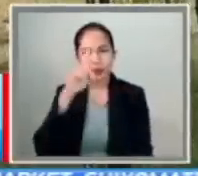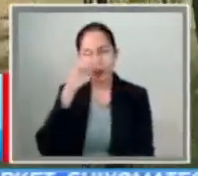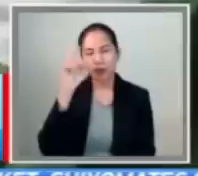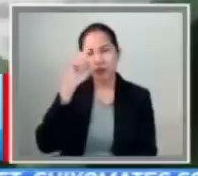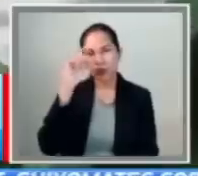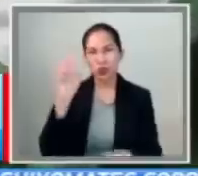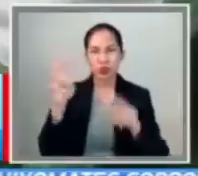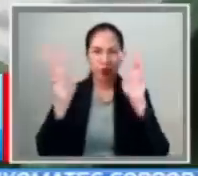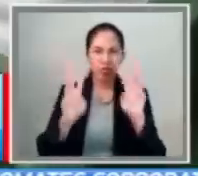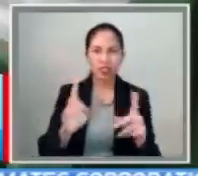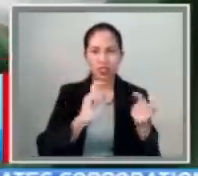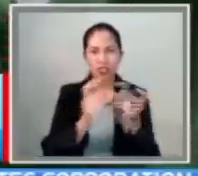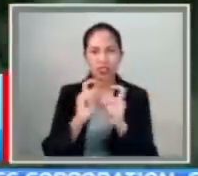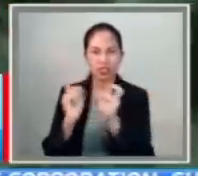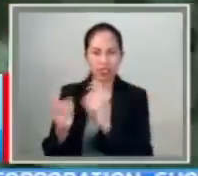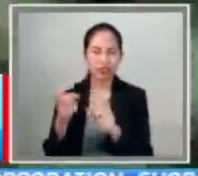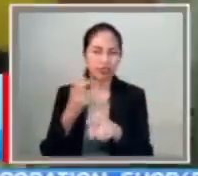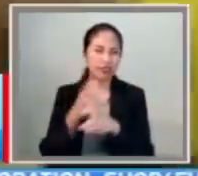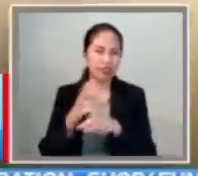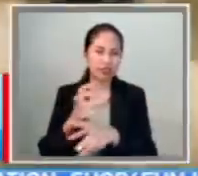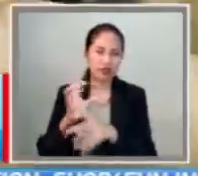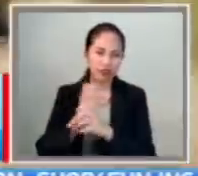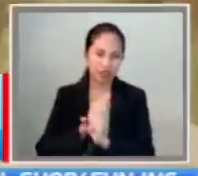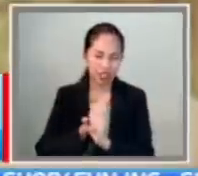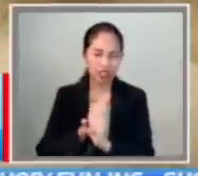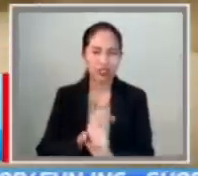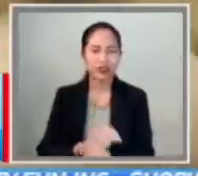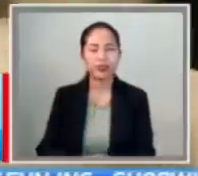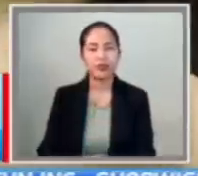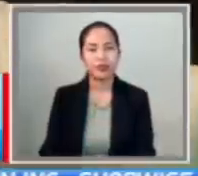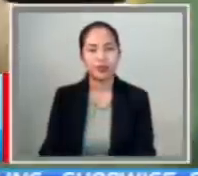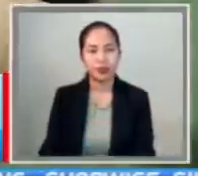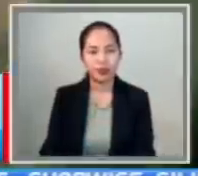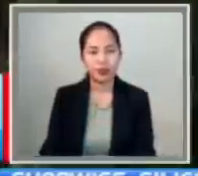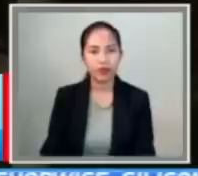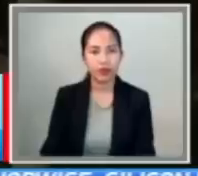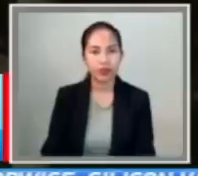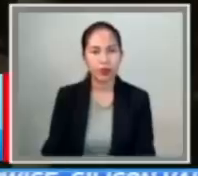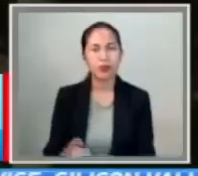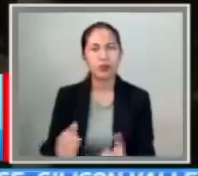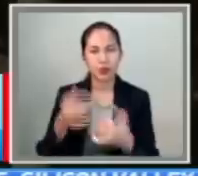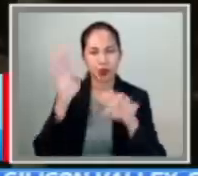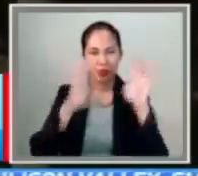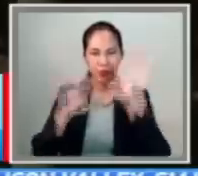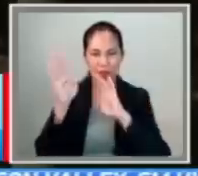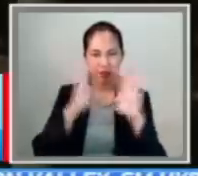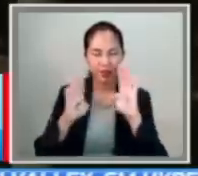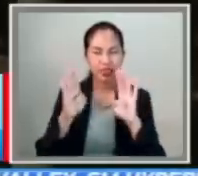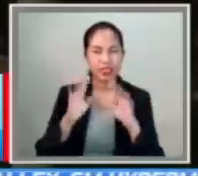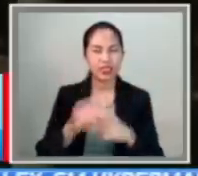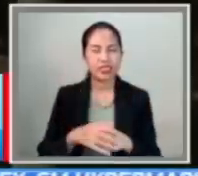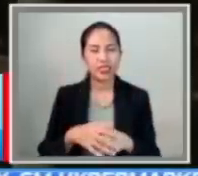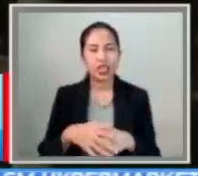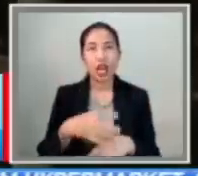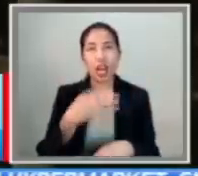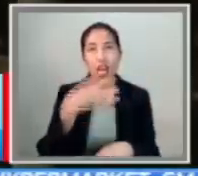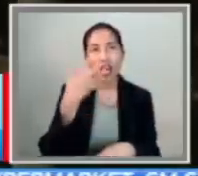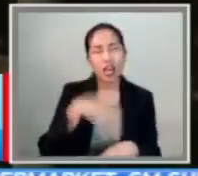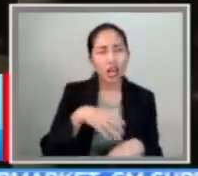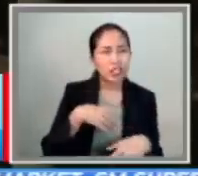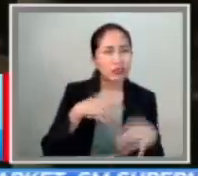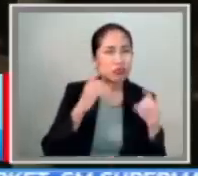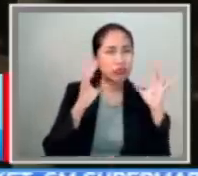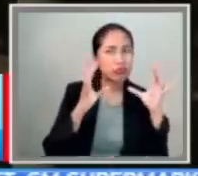pag-harvest. Climate change actually, isa siya sa major problem ng beekeeper. Umiinit, after a week, umuulan ulit. So